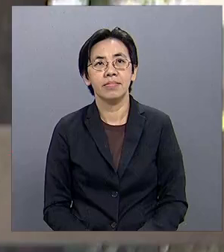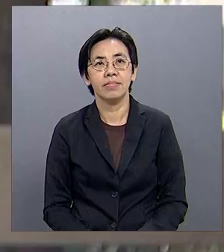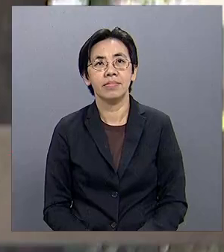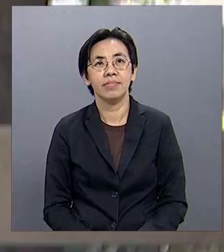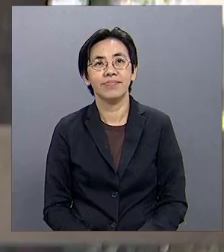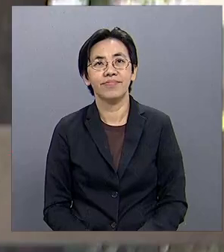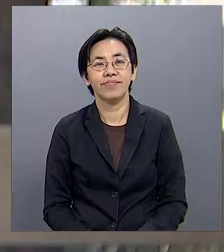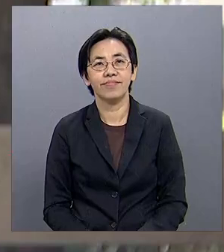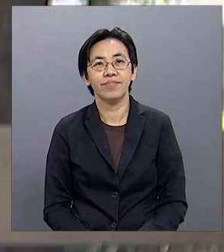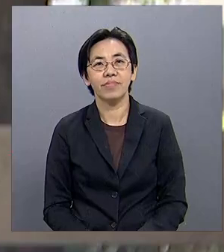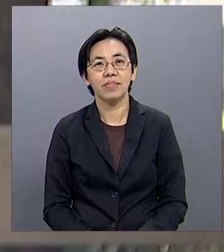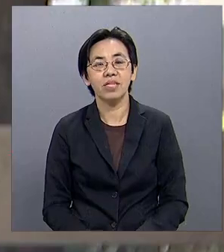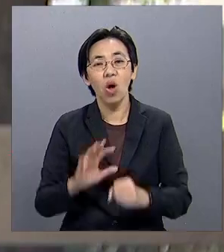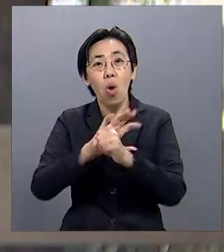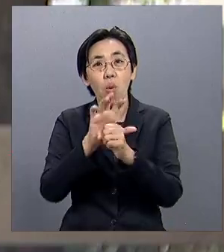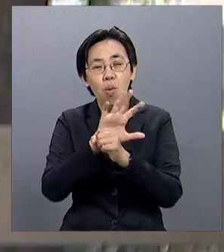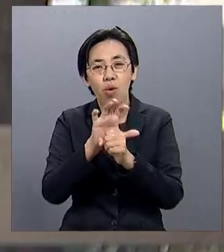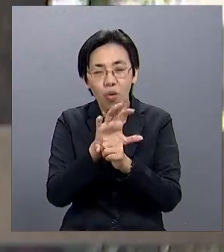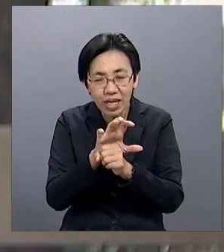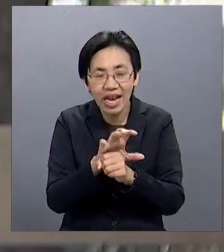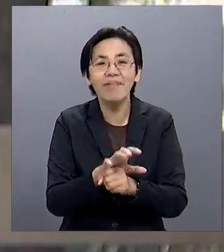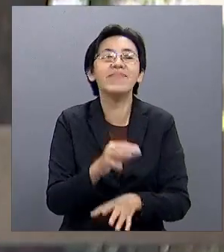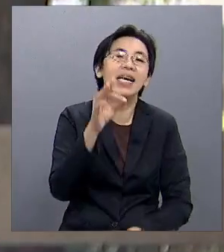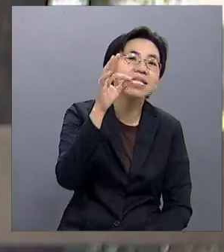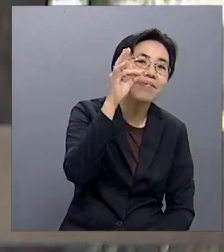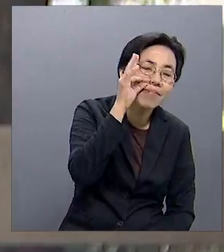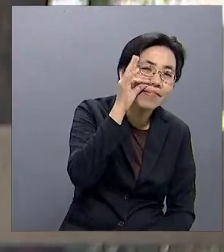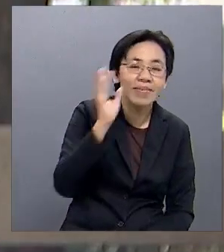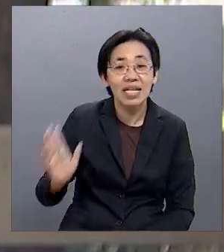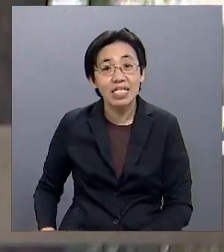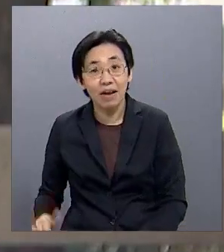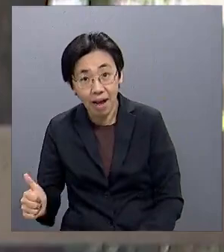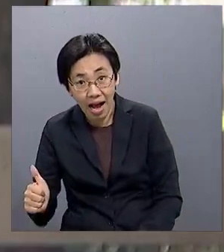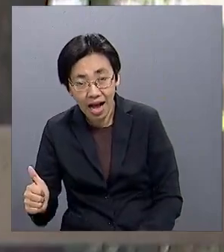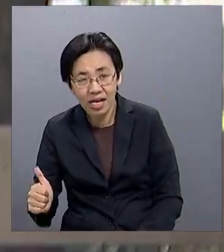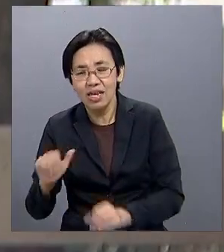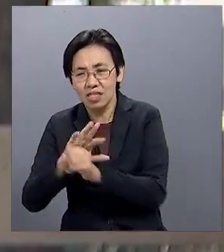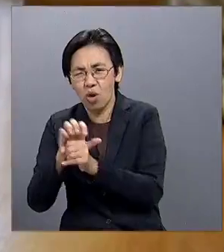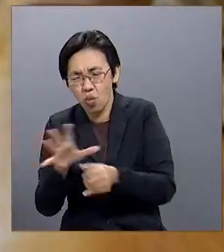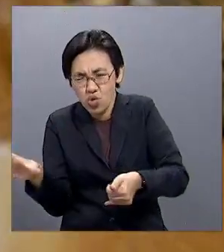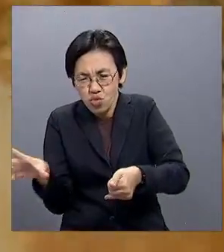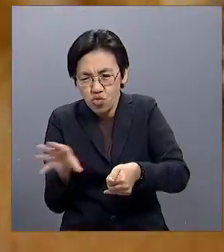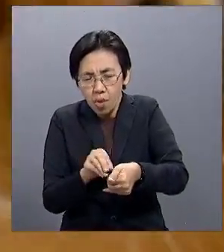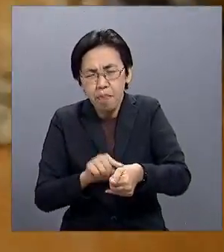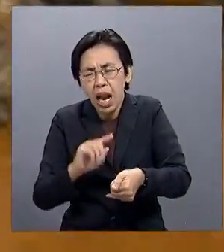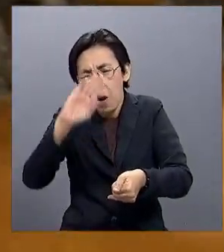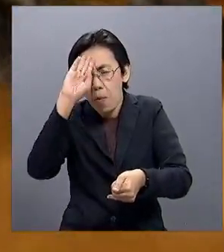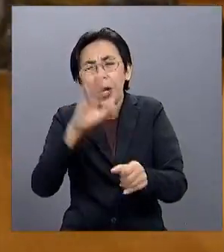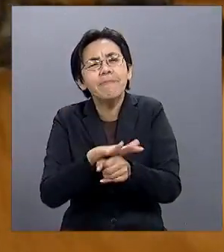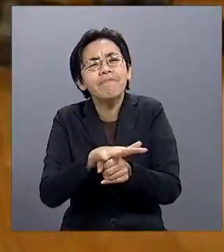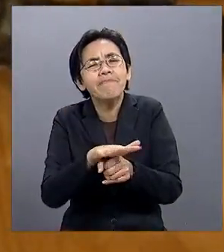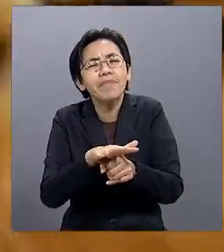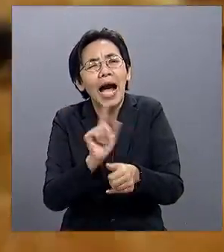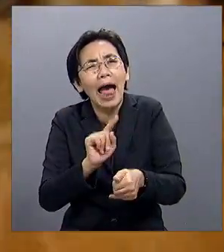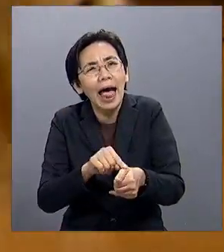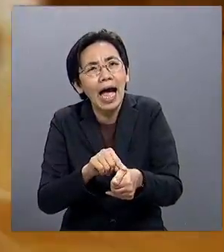การโควิด19ในสุนัขและแมวเนี่ยใกล้เคียงกับคนที่ป่วยไม่เยอะก็คือมี